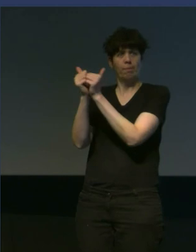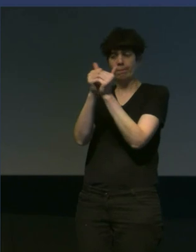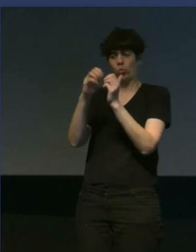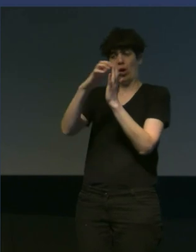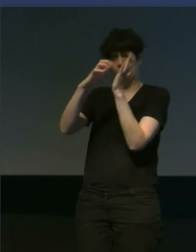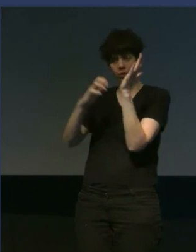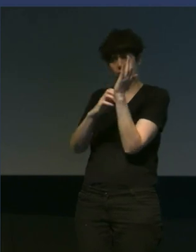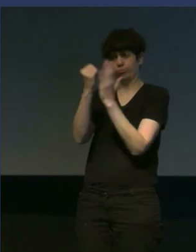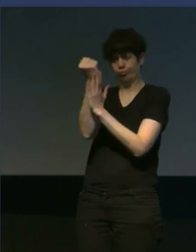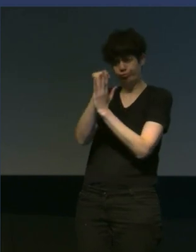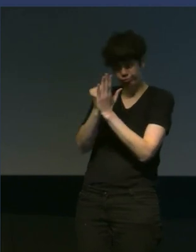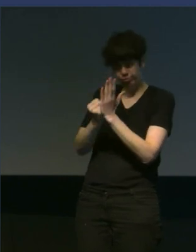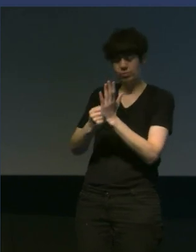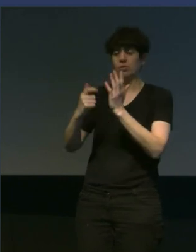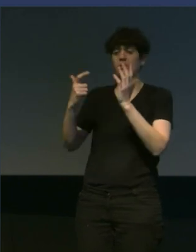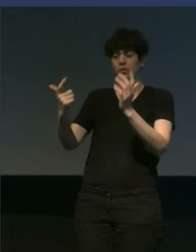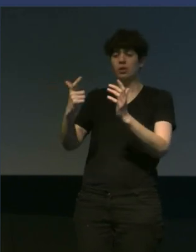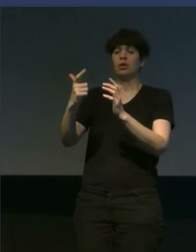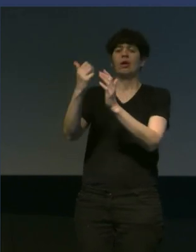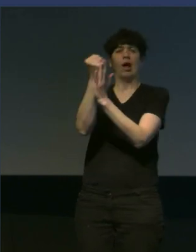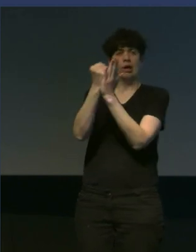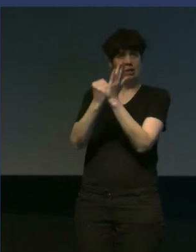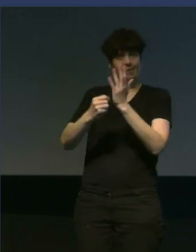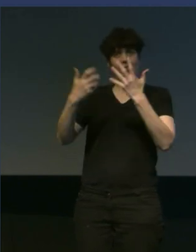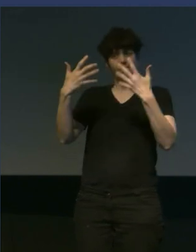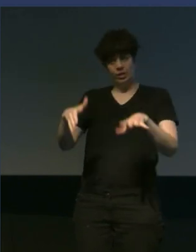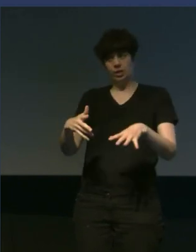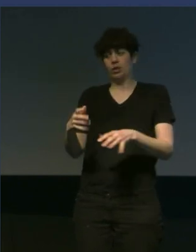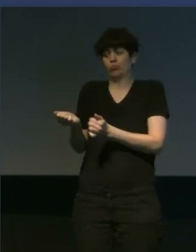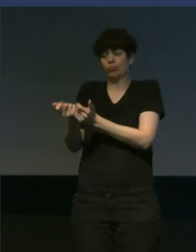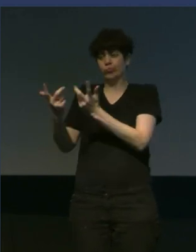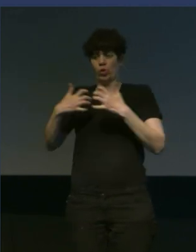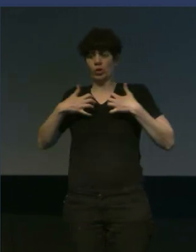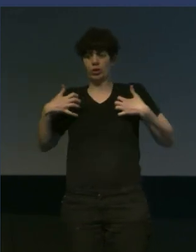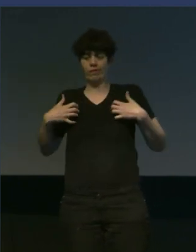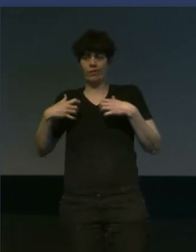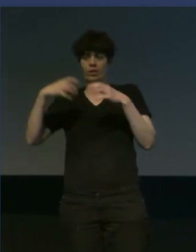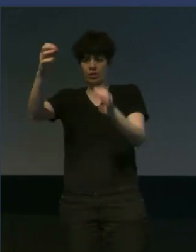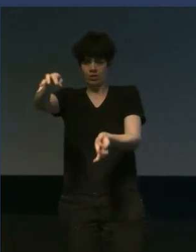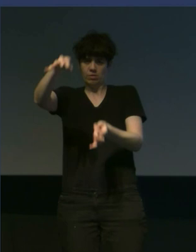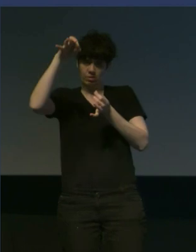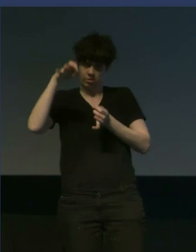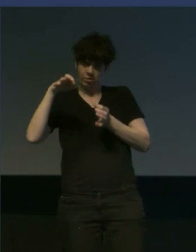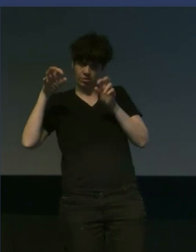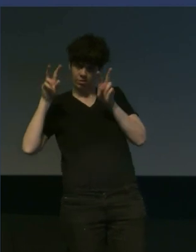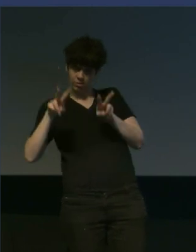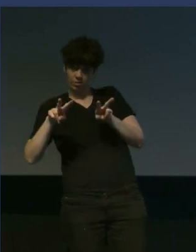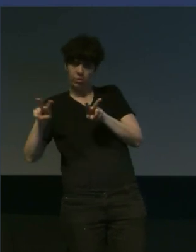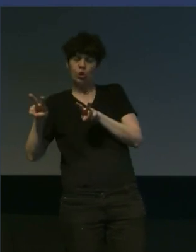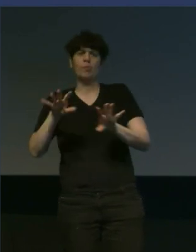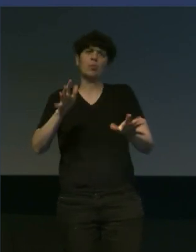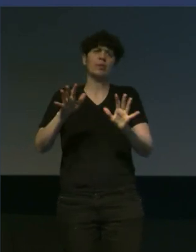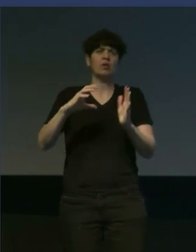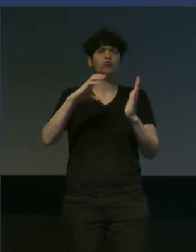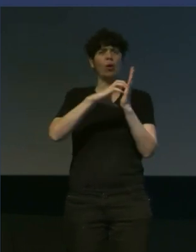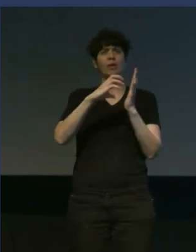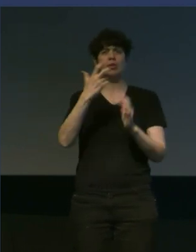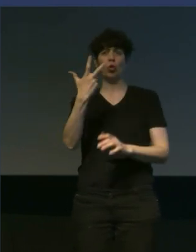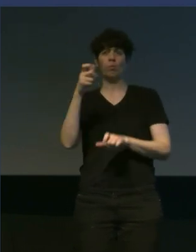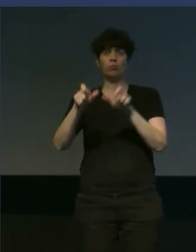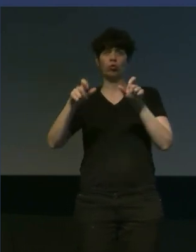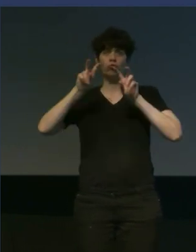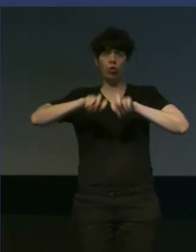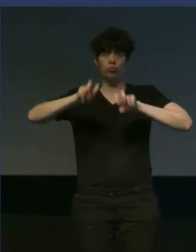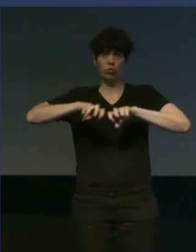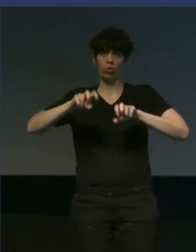article. L'article était entièrement relu par plusieurs scientifiques. Souvent, on a même de 3 chercheurs par chapitre.